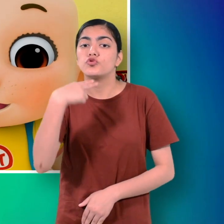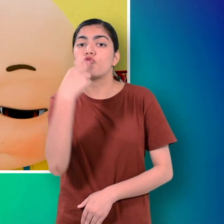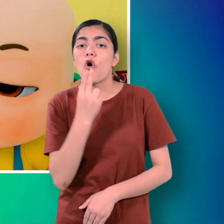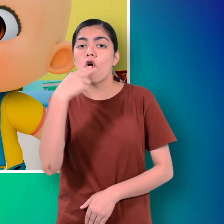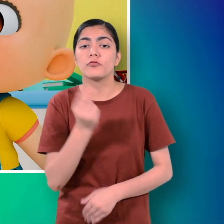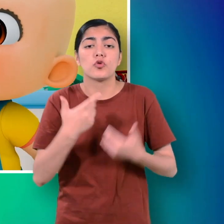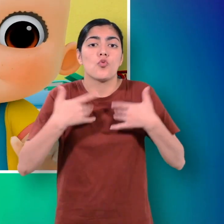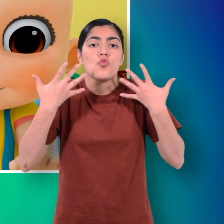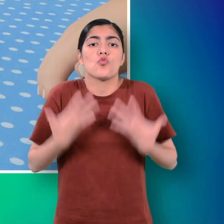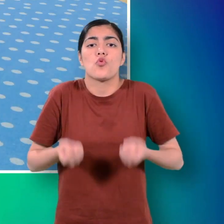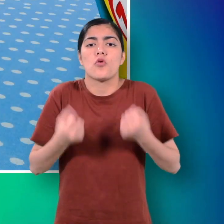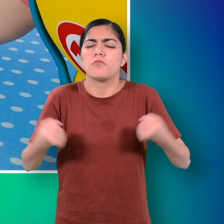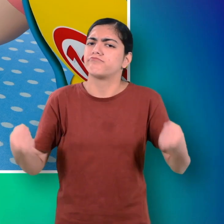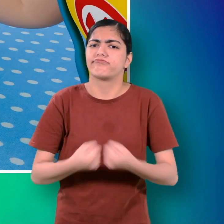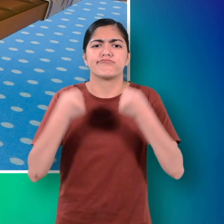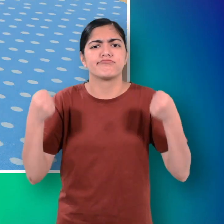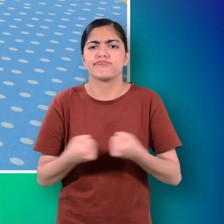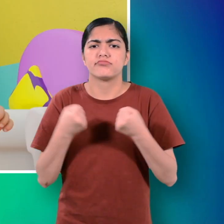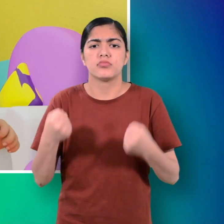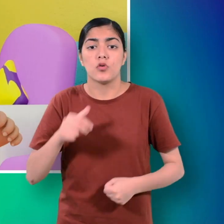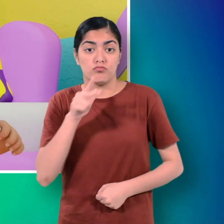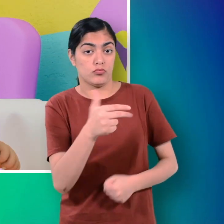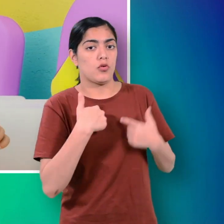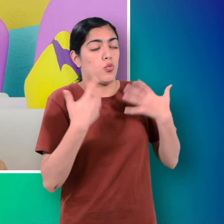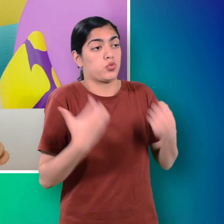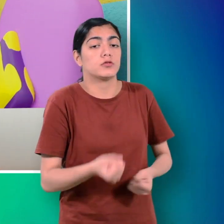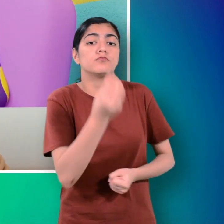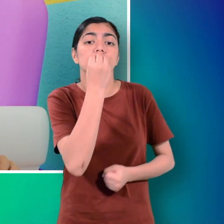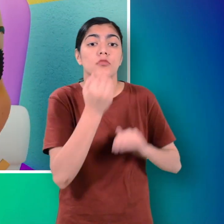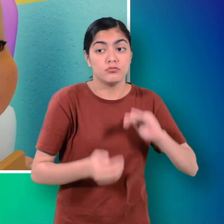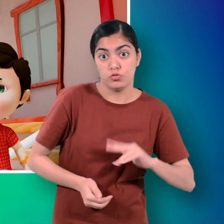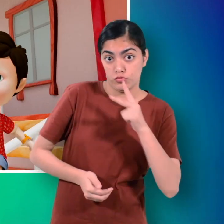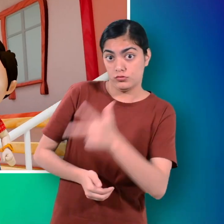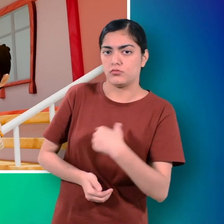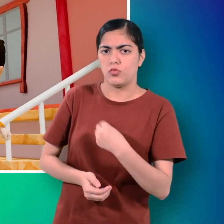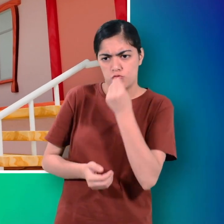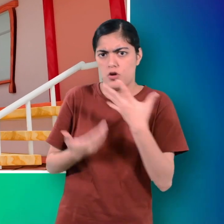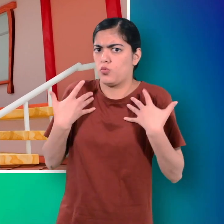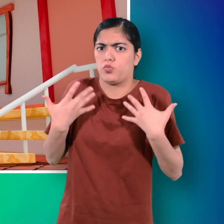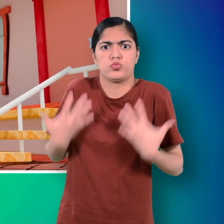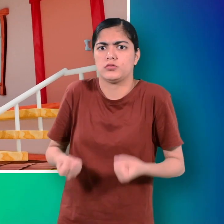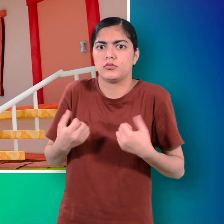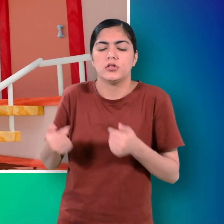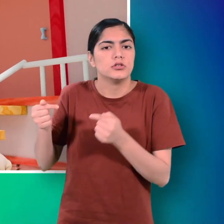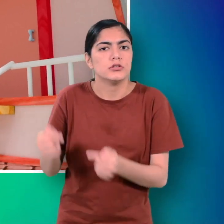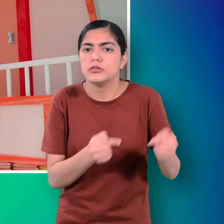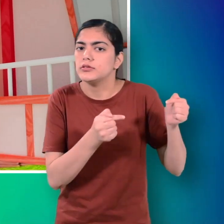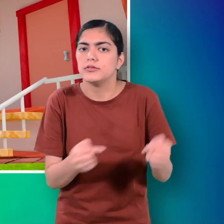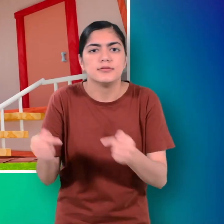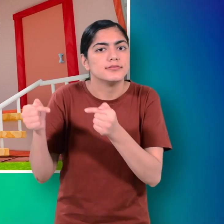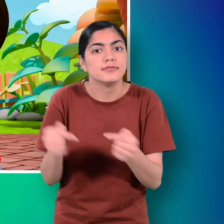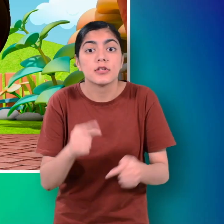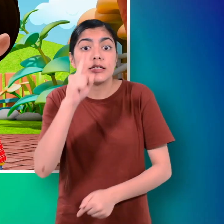चुन्नू मुन्नू थे दो भाई, चॉकलेट पे हुई लड़ाई। चुन्नू बोला मैं खाऊंगा, मुन्नू बोला मैं